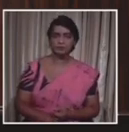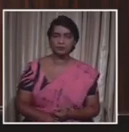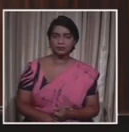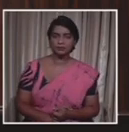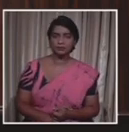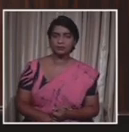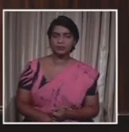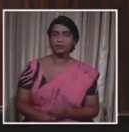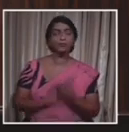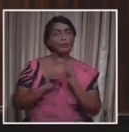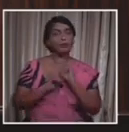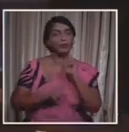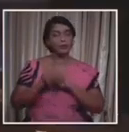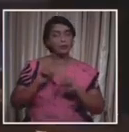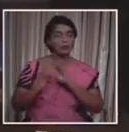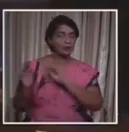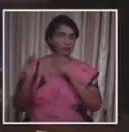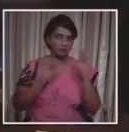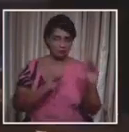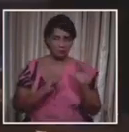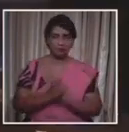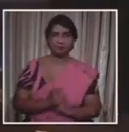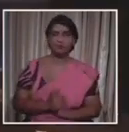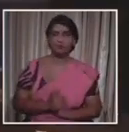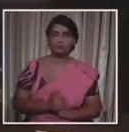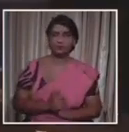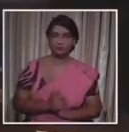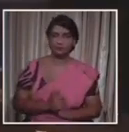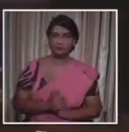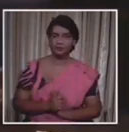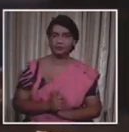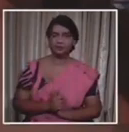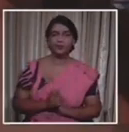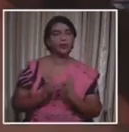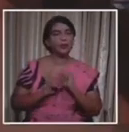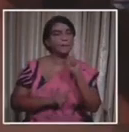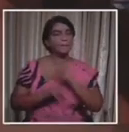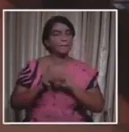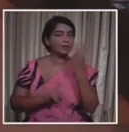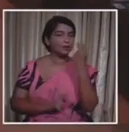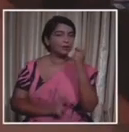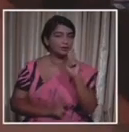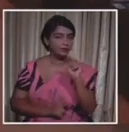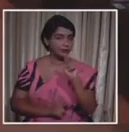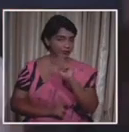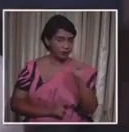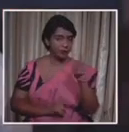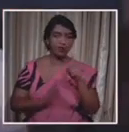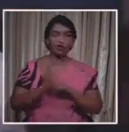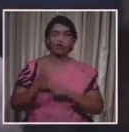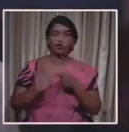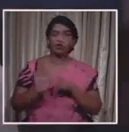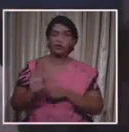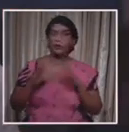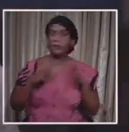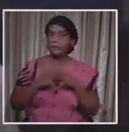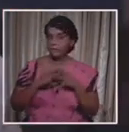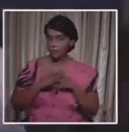ඊගාවට පාර්ලිමේන්තුව කල් තැබීම පාර්ලිමේන්තුව 2022 ජූලි මස 20 වැනි